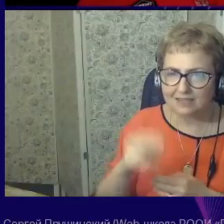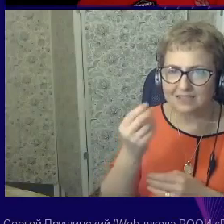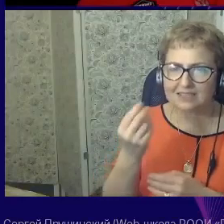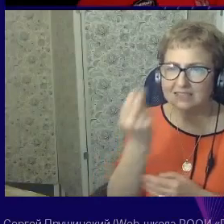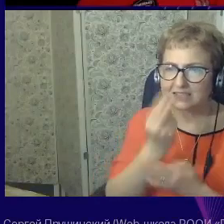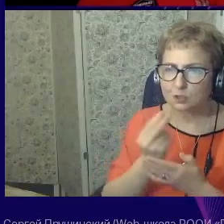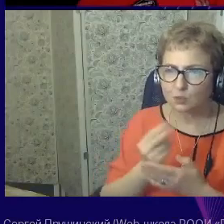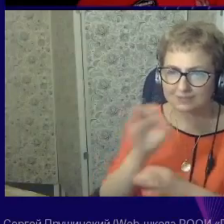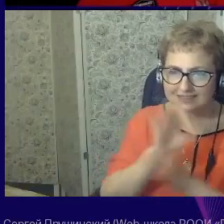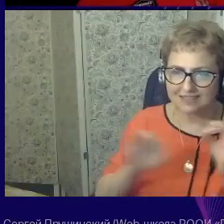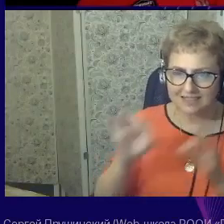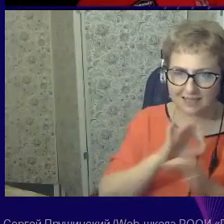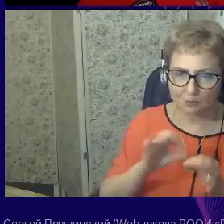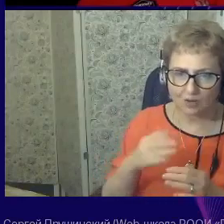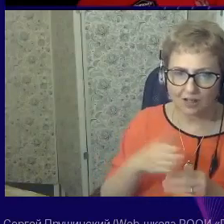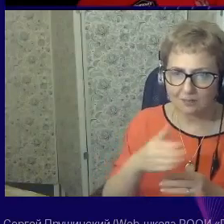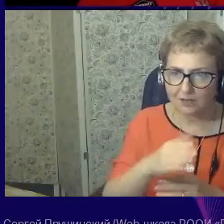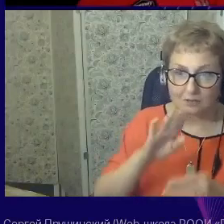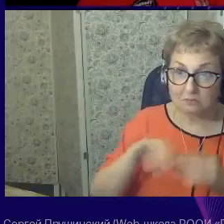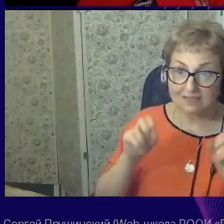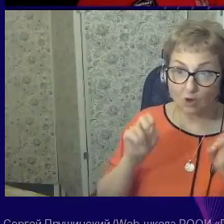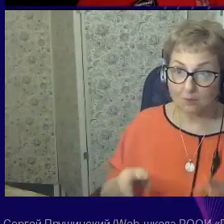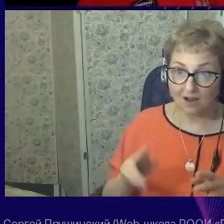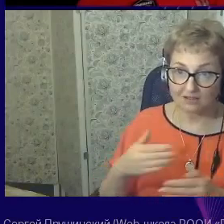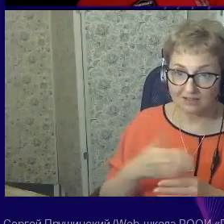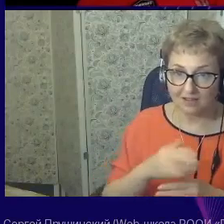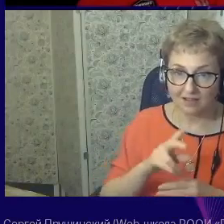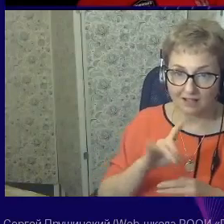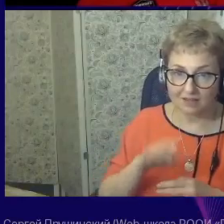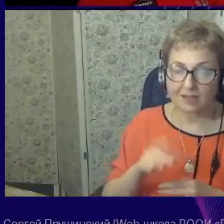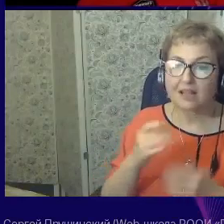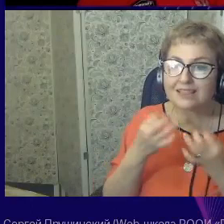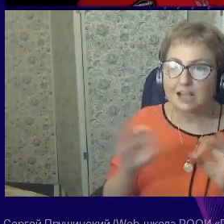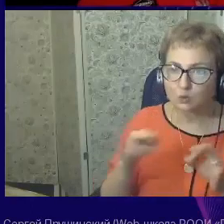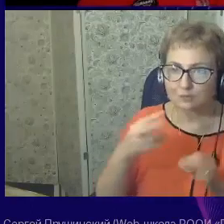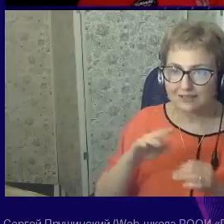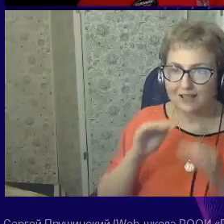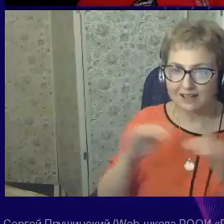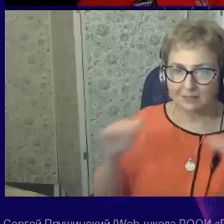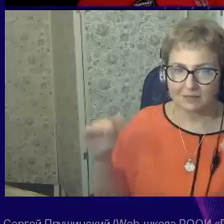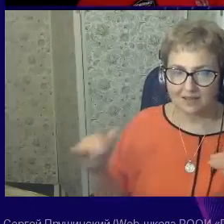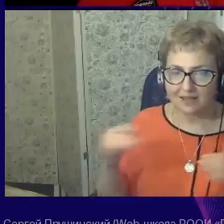этого лабиринта, совершенно безопасное ориентирование и доступное для ребят